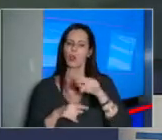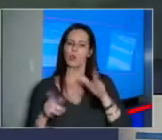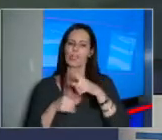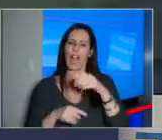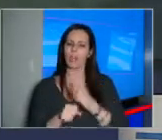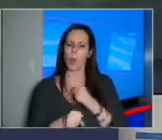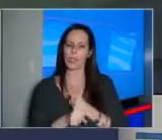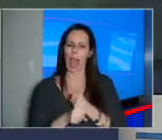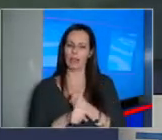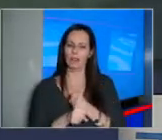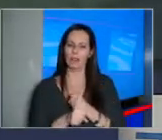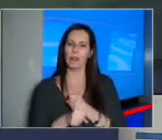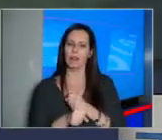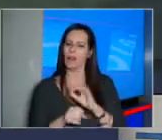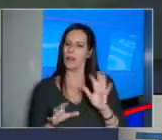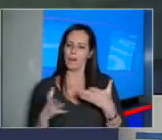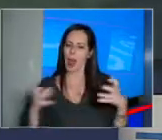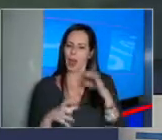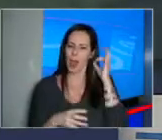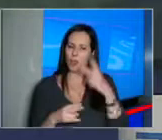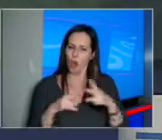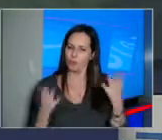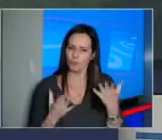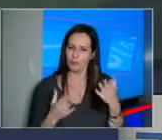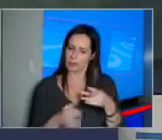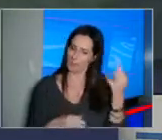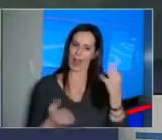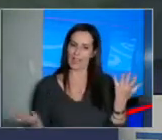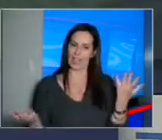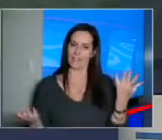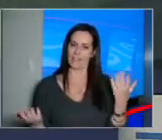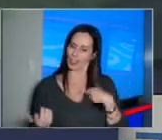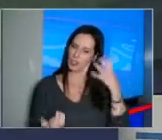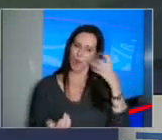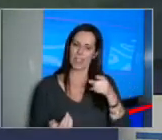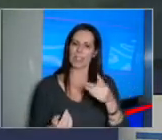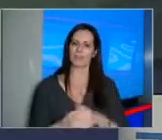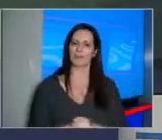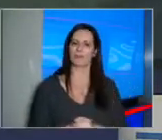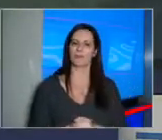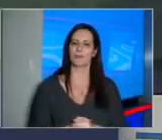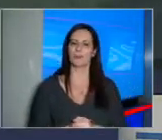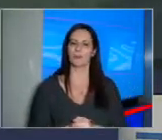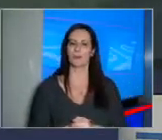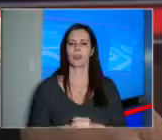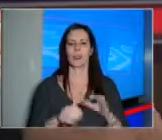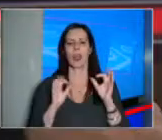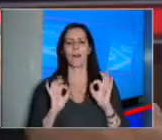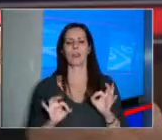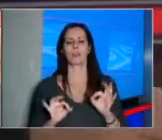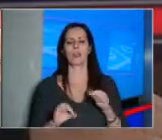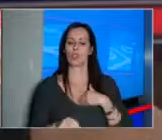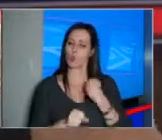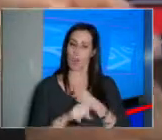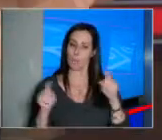עושה? מה הקטע של להקת בנות? כי זה מגניב, כאילו, I like it, אבל... כן. אז האמת שאני